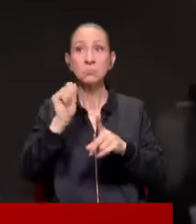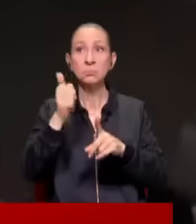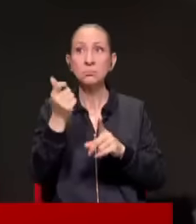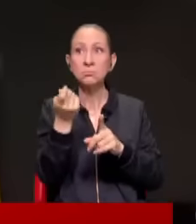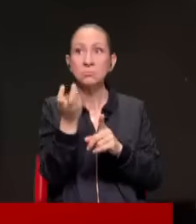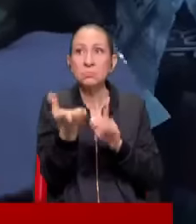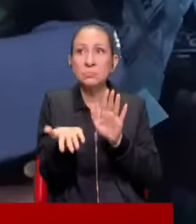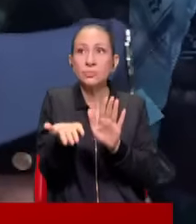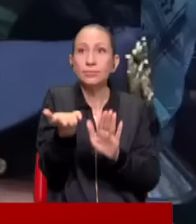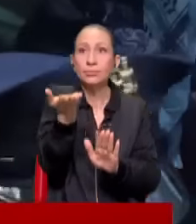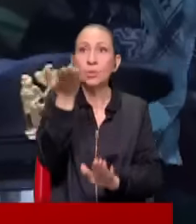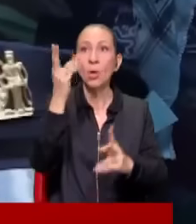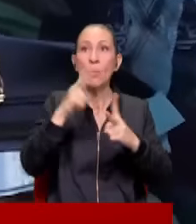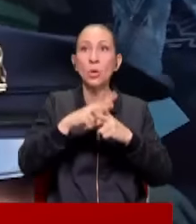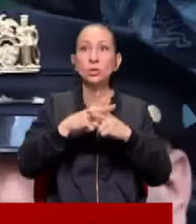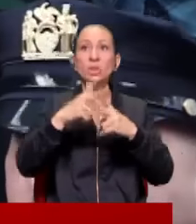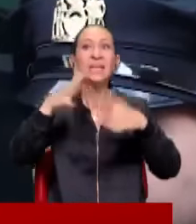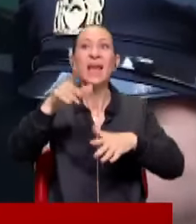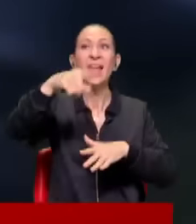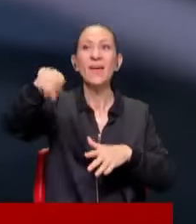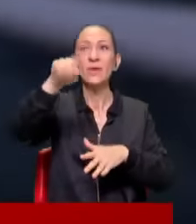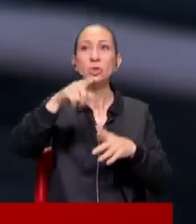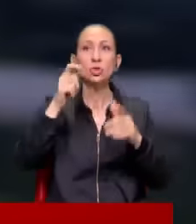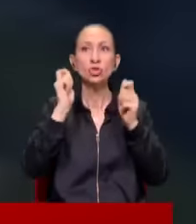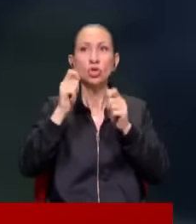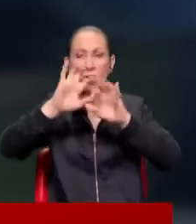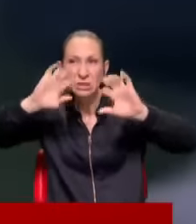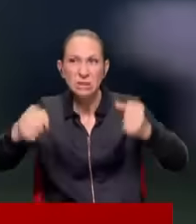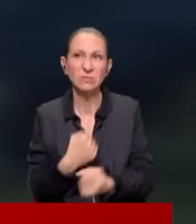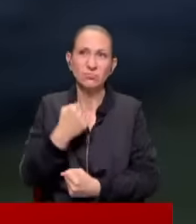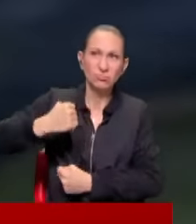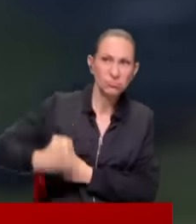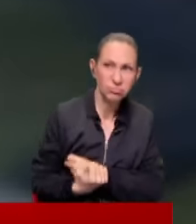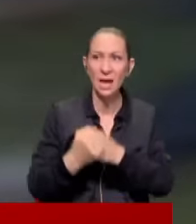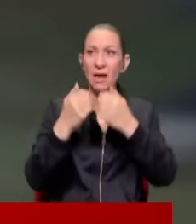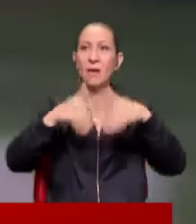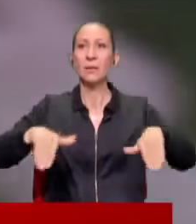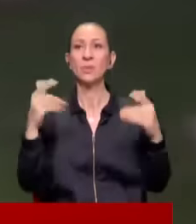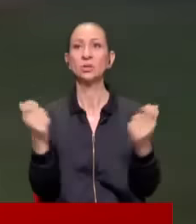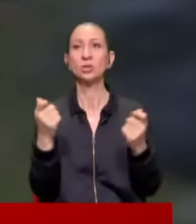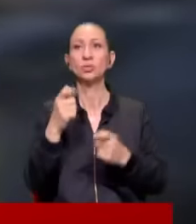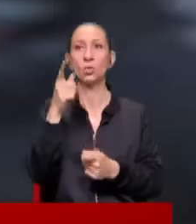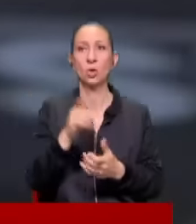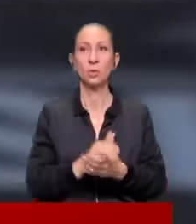gün artarken polis göstericileri güç kullanarak engellemeye çalışıyor.